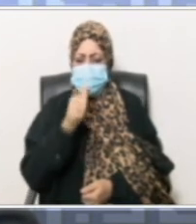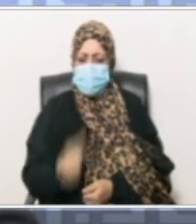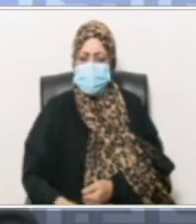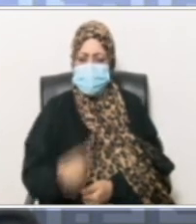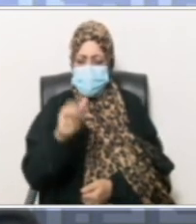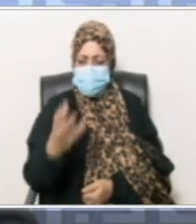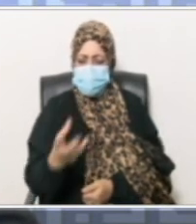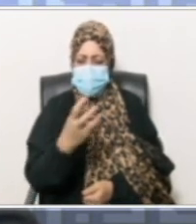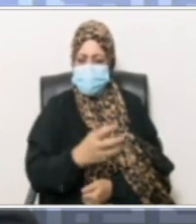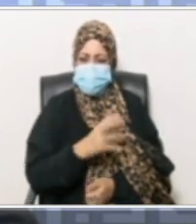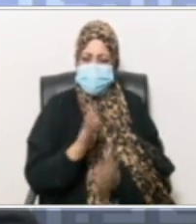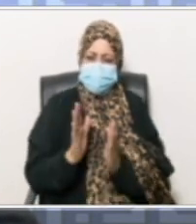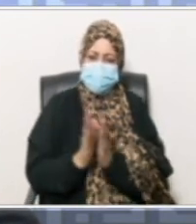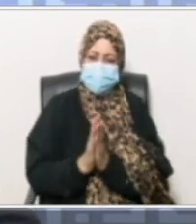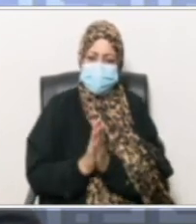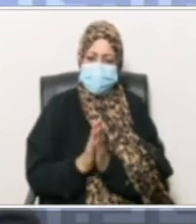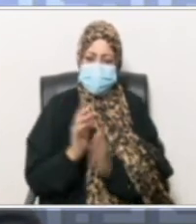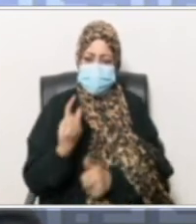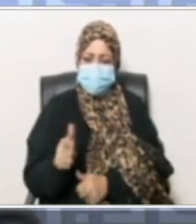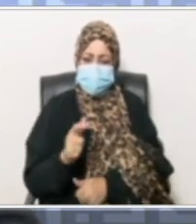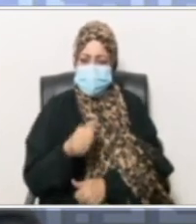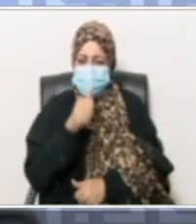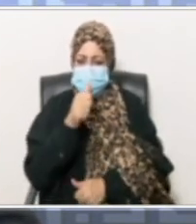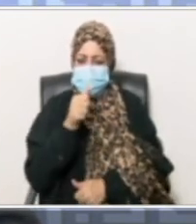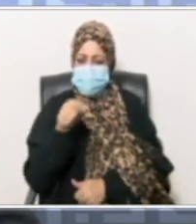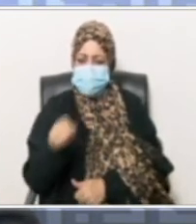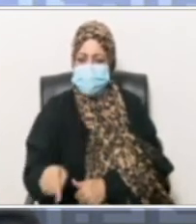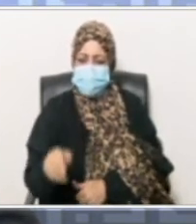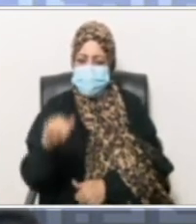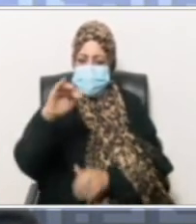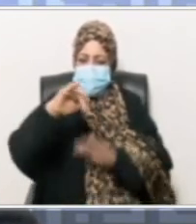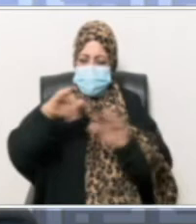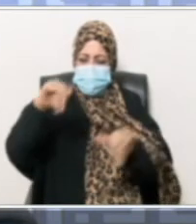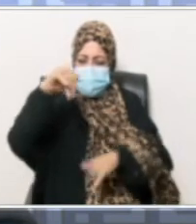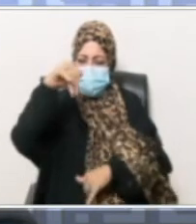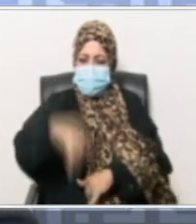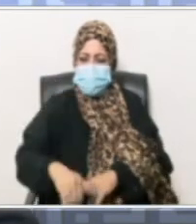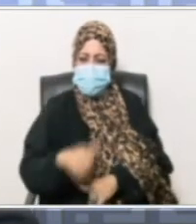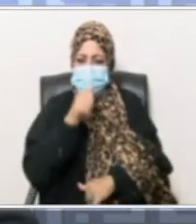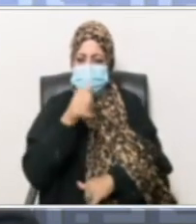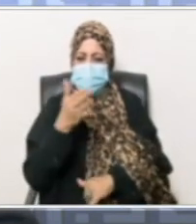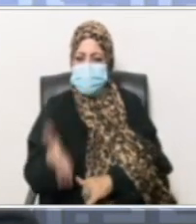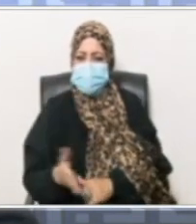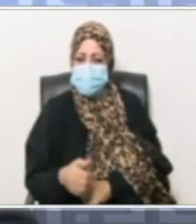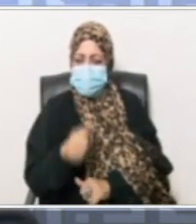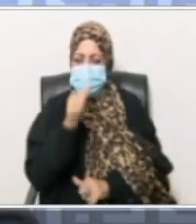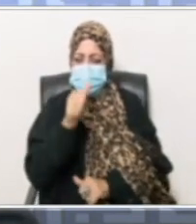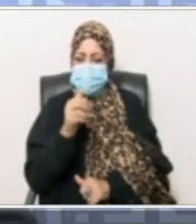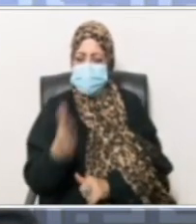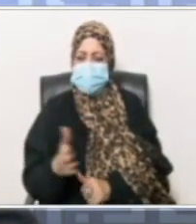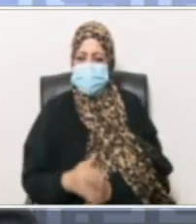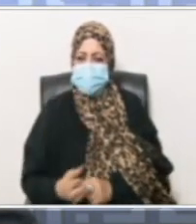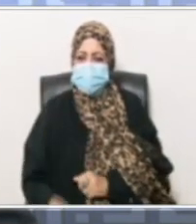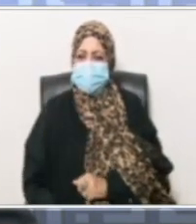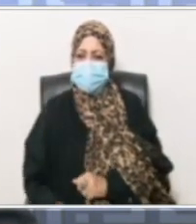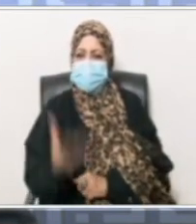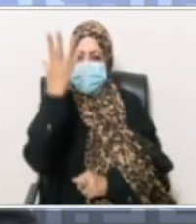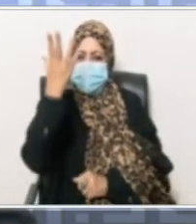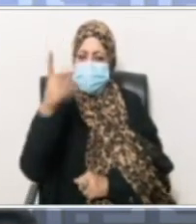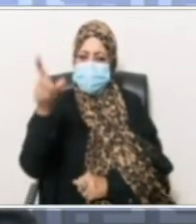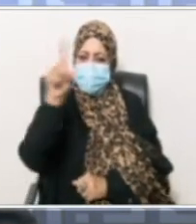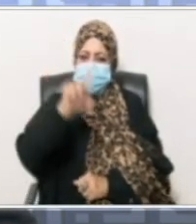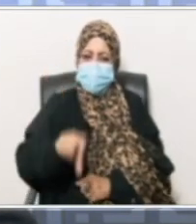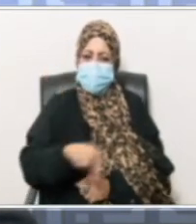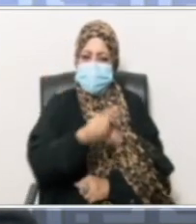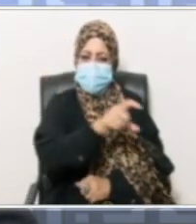وإن من الحجارة لما يخرج يتفجر منه الأنهار، وإن منها لما يشقق فيخرج